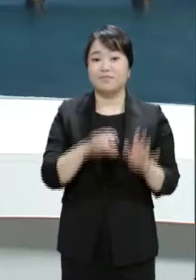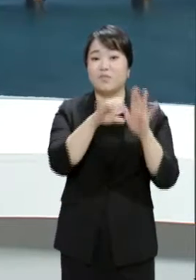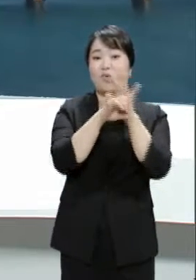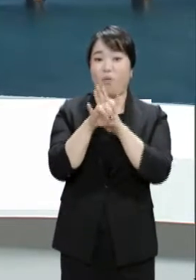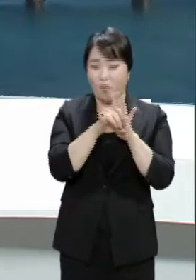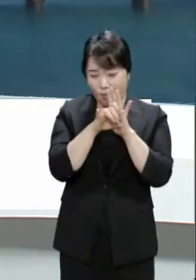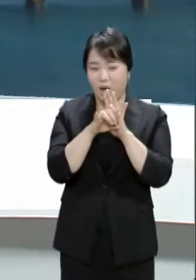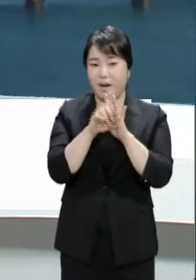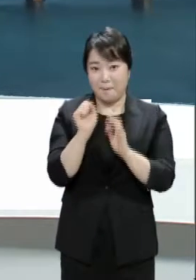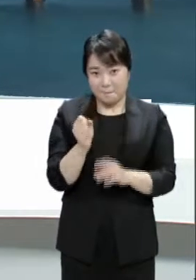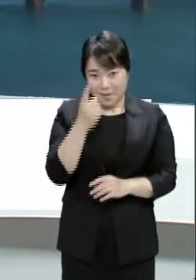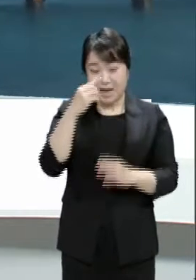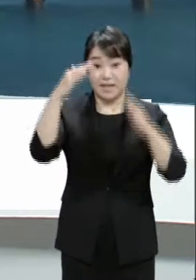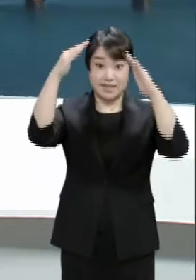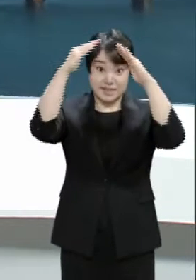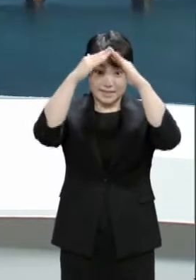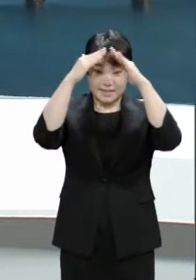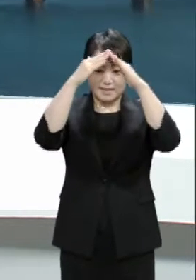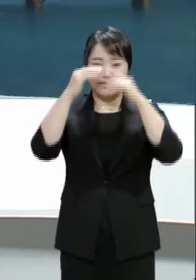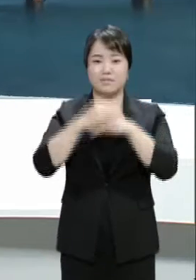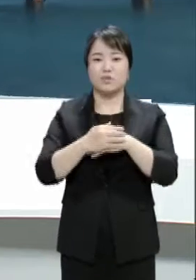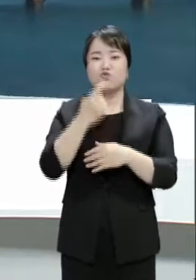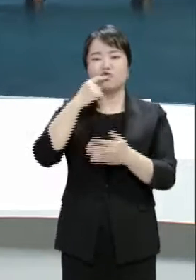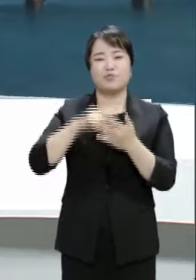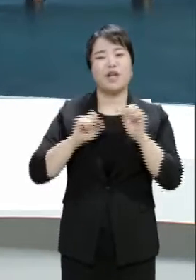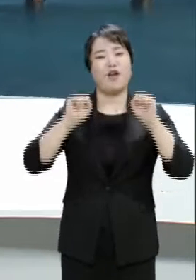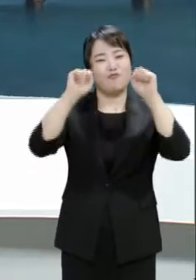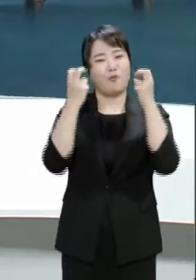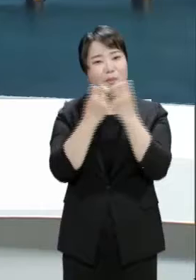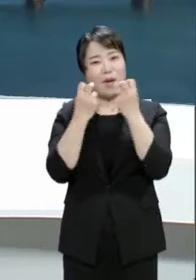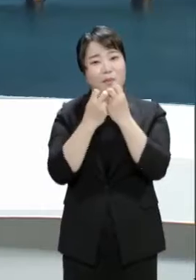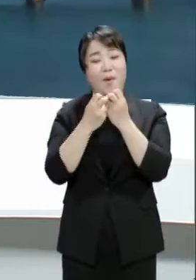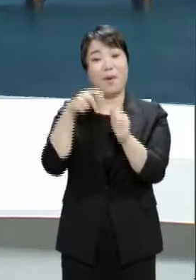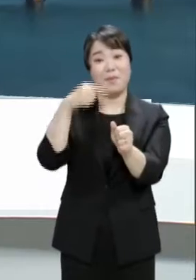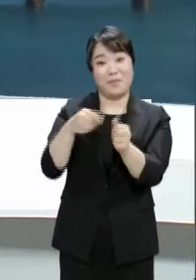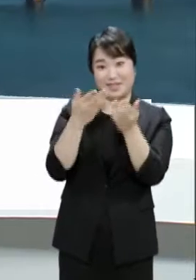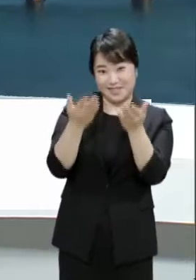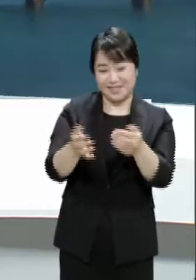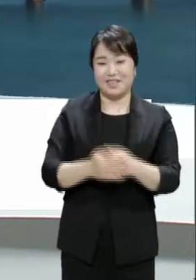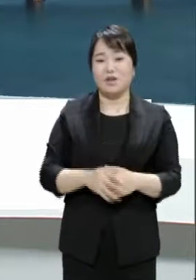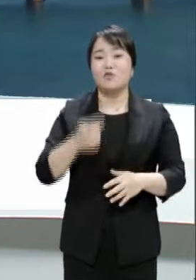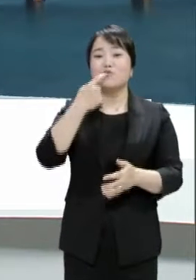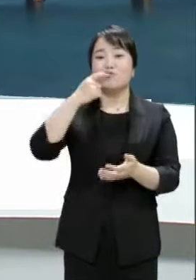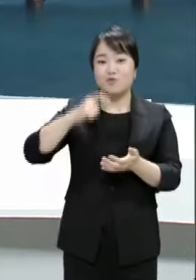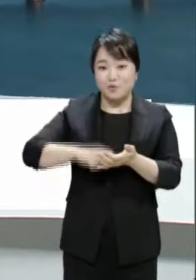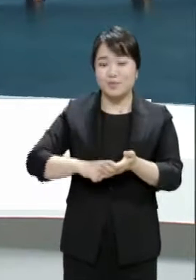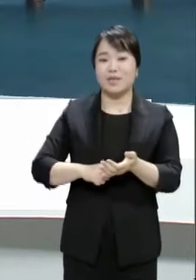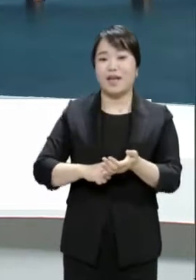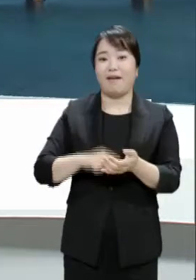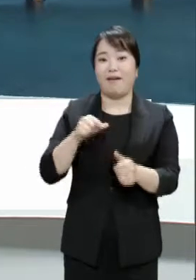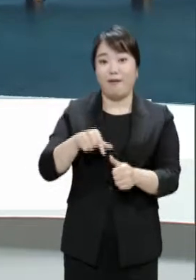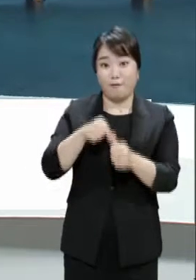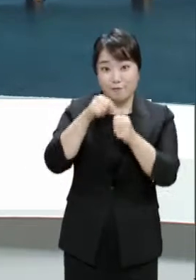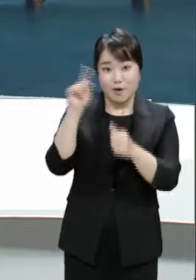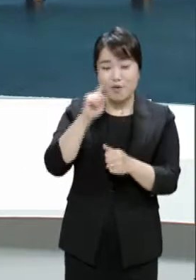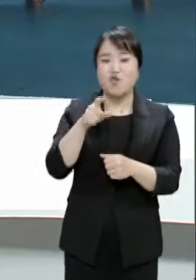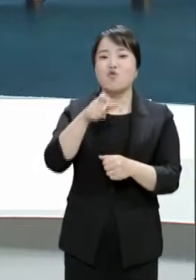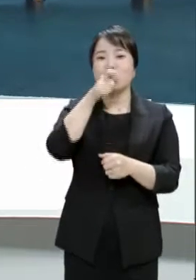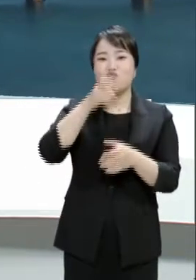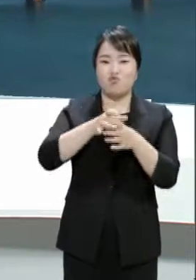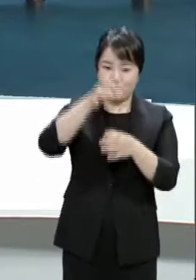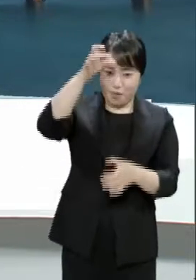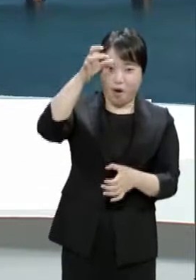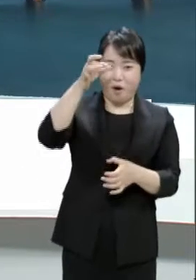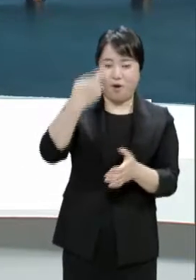코로나19 시대에 집에서 쉽게 즐길 수 있는 운동법을 공유하는 시간입니다. 오늘은 손쉽게 구할 수 있는 소품이죠. 물통을